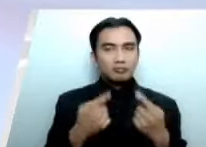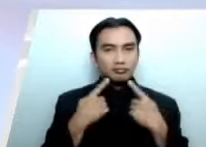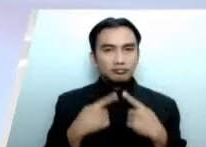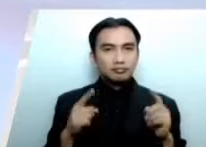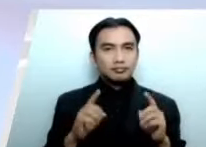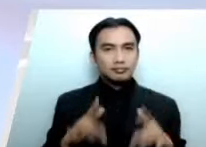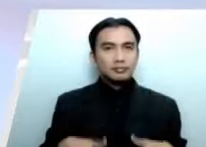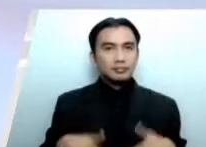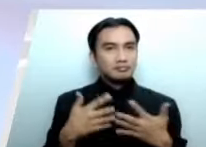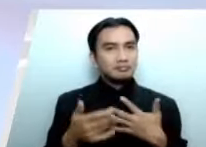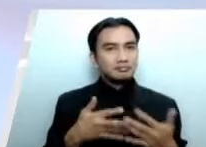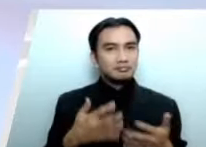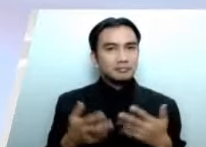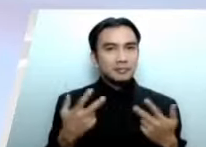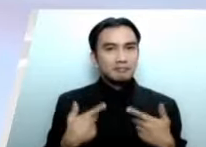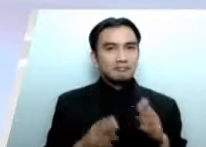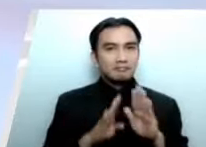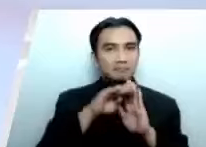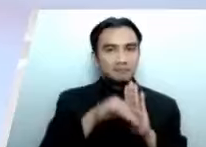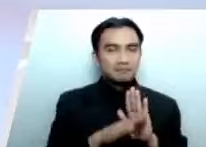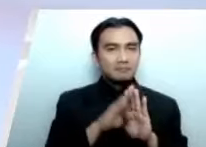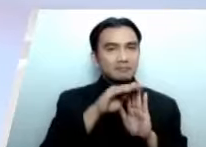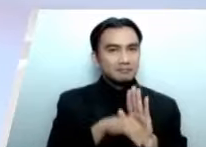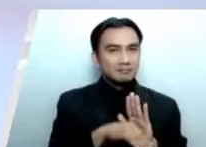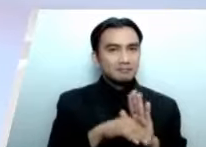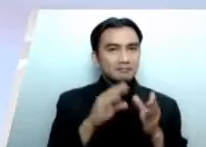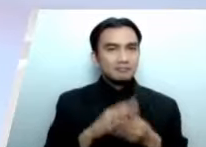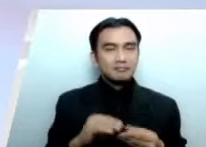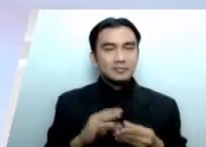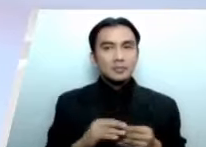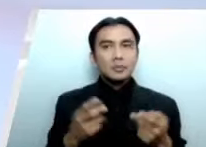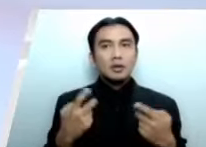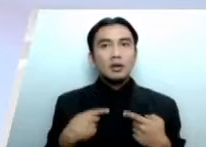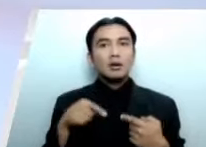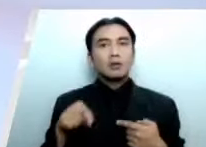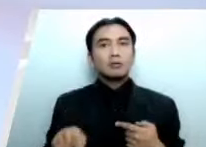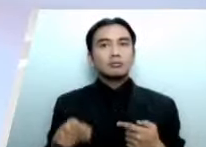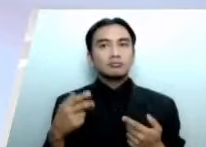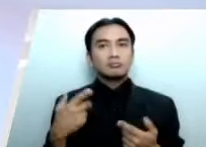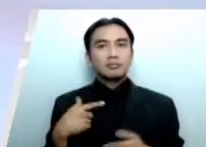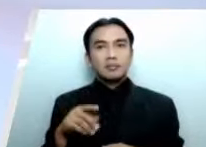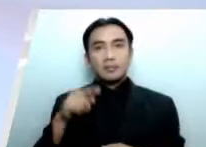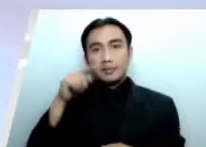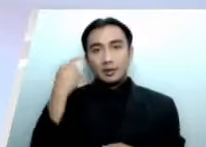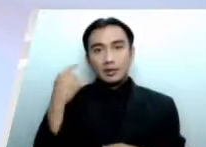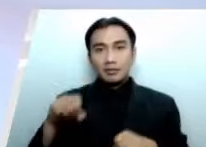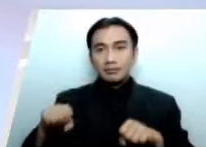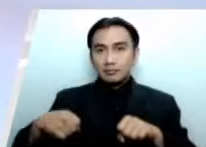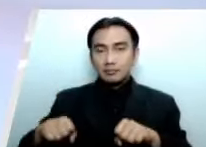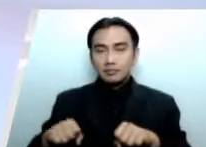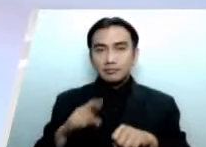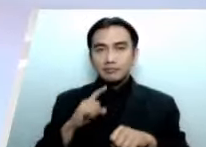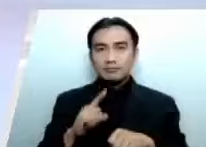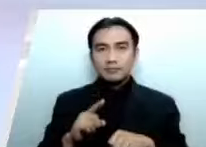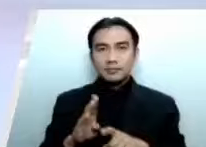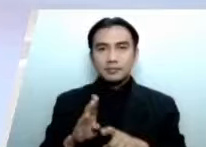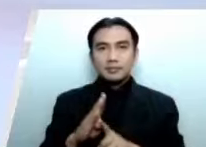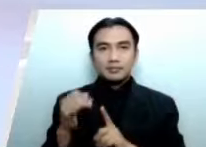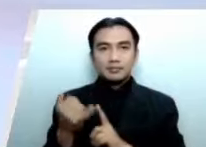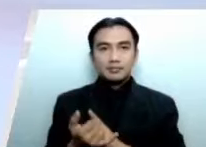naman ng fans ang makapapigil hiningang episode ng Black Rider na binansagang Barangay Palanga Massacre.